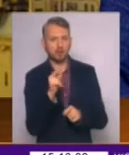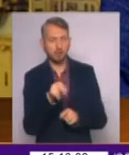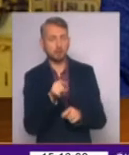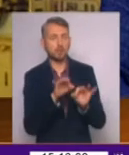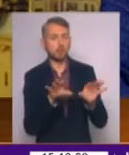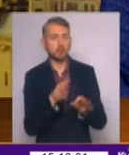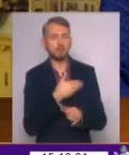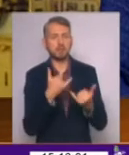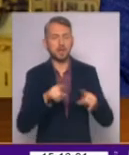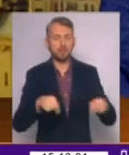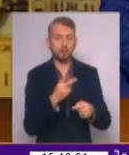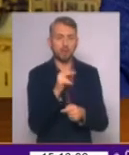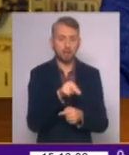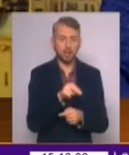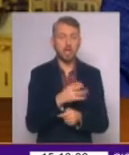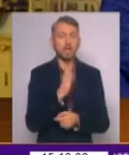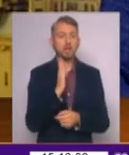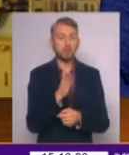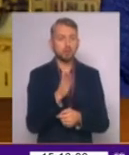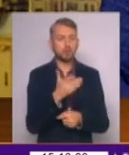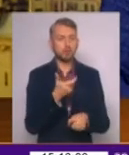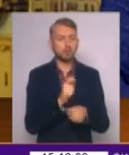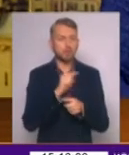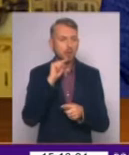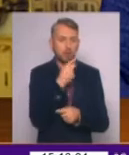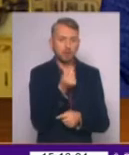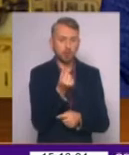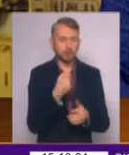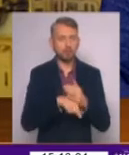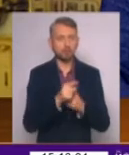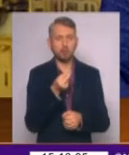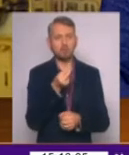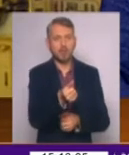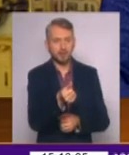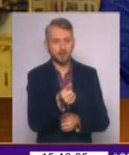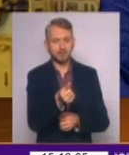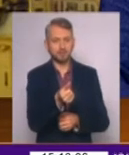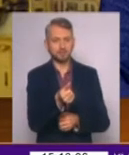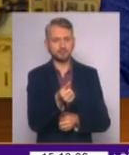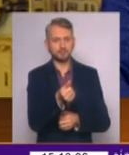пояснили, що ми зараз створимо КП і будуть дуже економити кошти, тому що платять